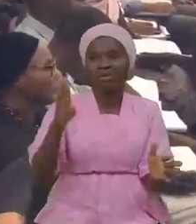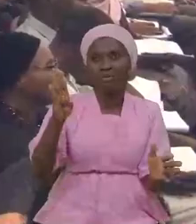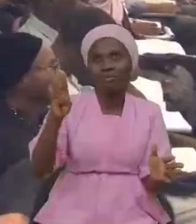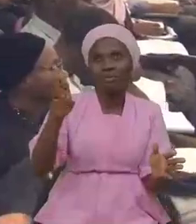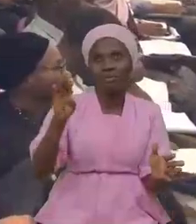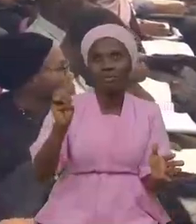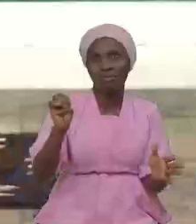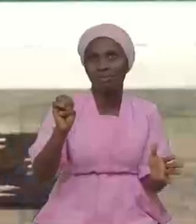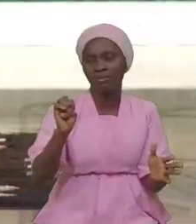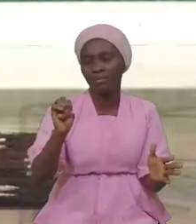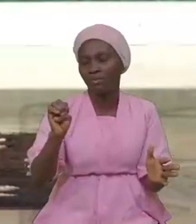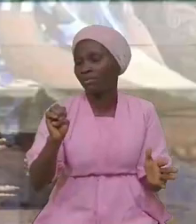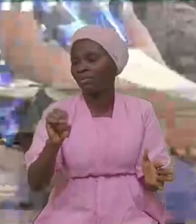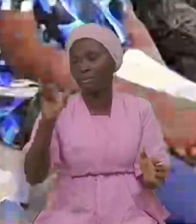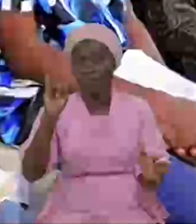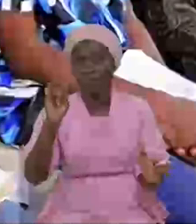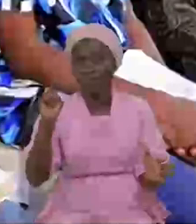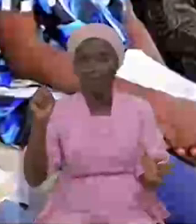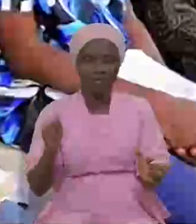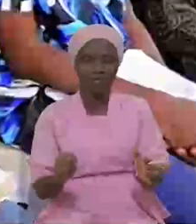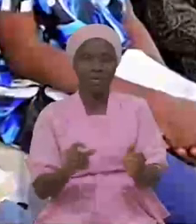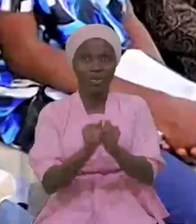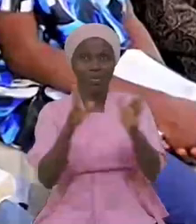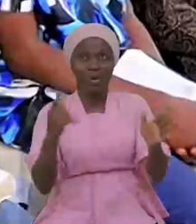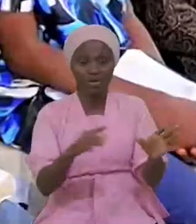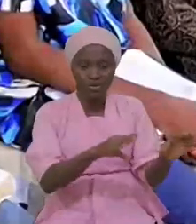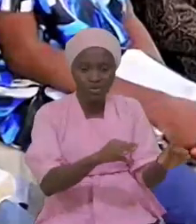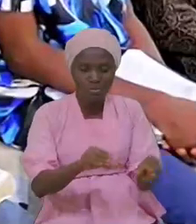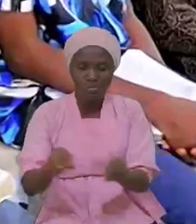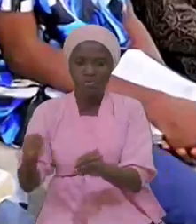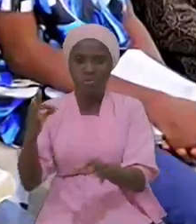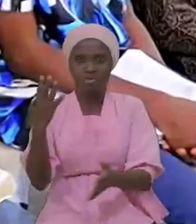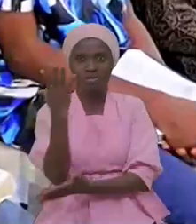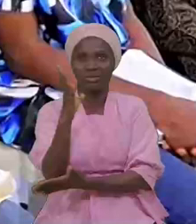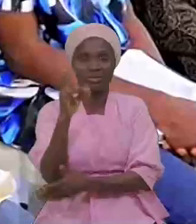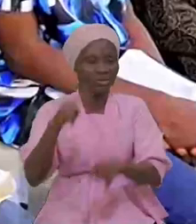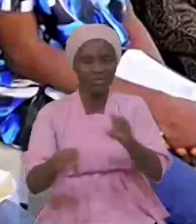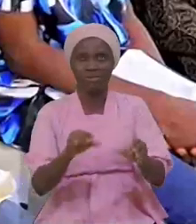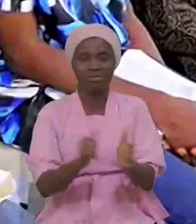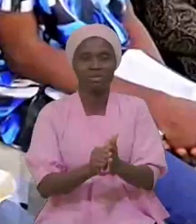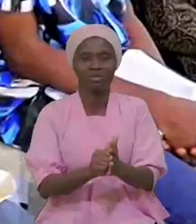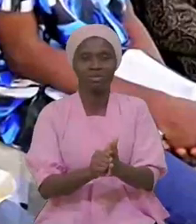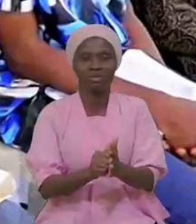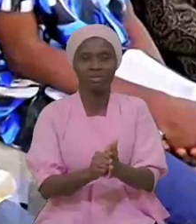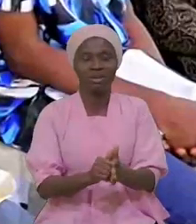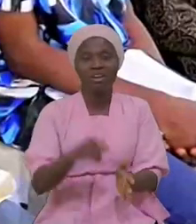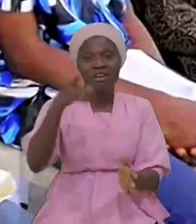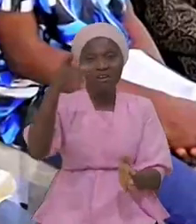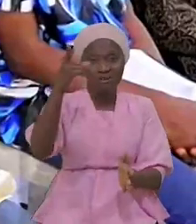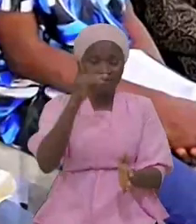mouvement des arbres, tu ne peux pas faire cela. C'est invisible. La foi est